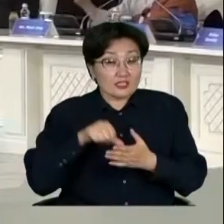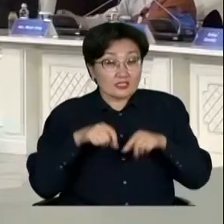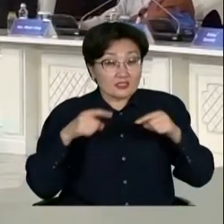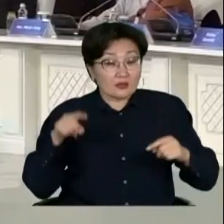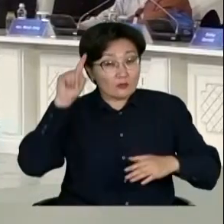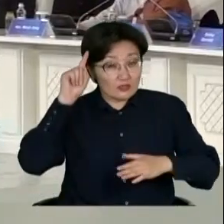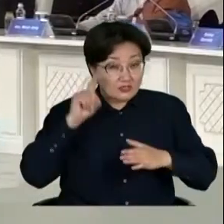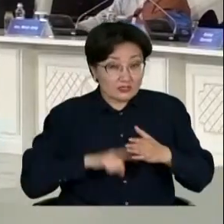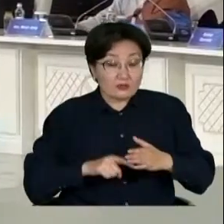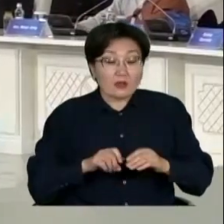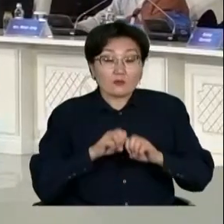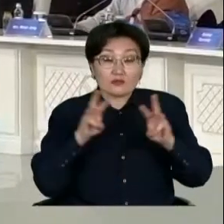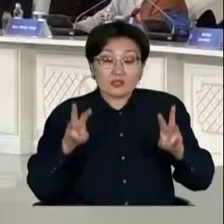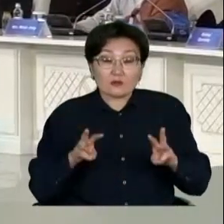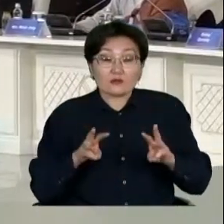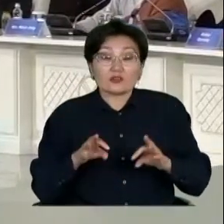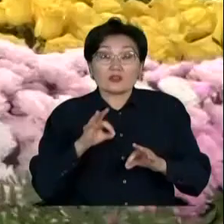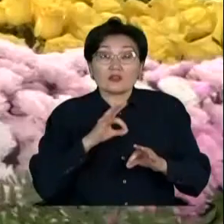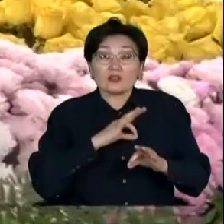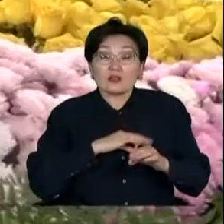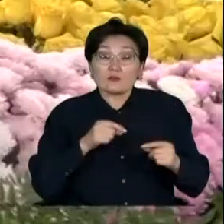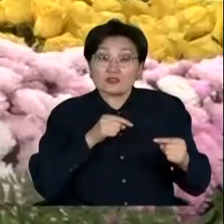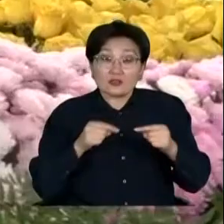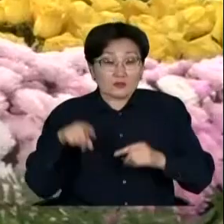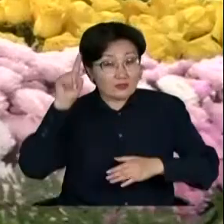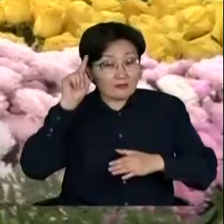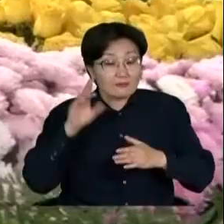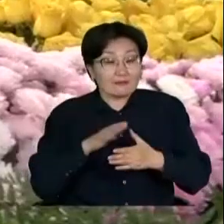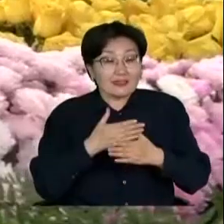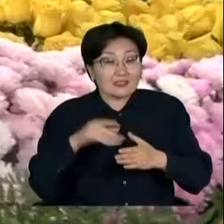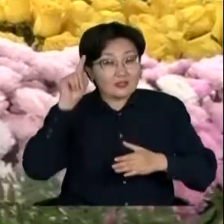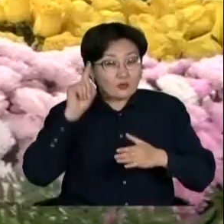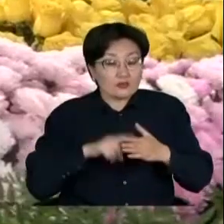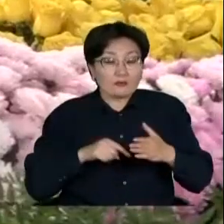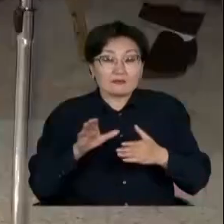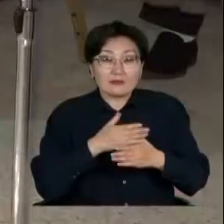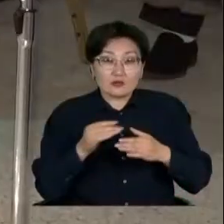разных конфессий и обеспечить преемственность межрелигиозного и межкультурного диалога.